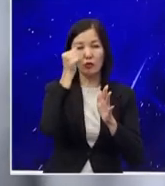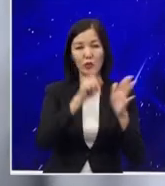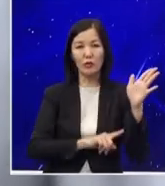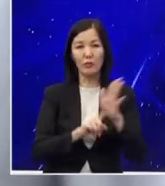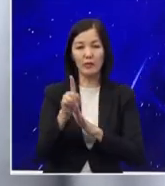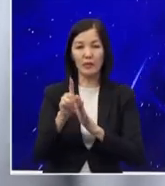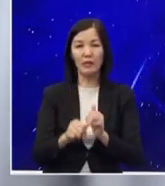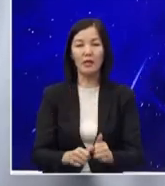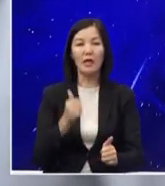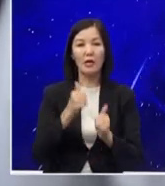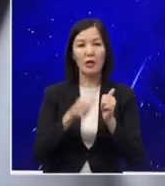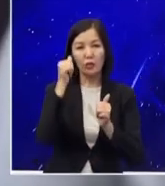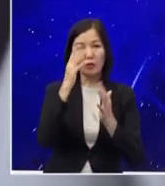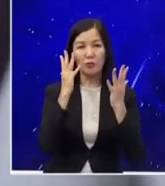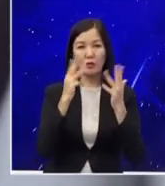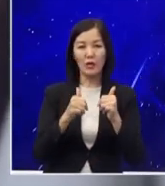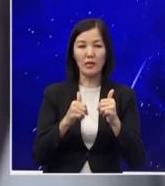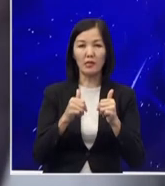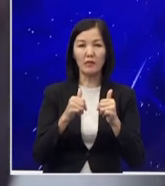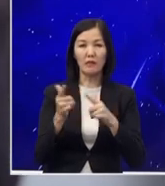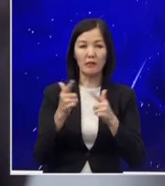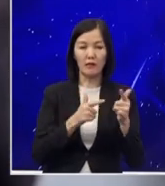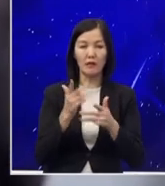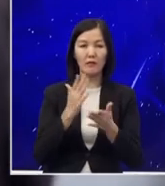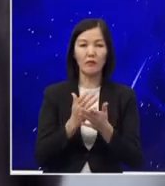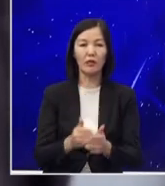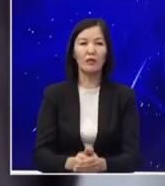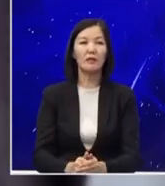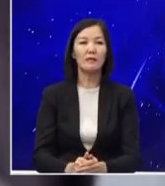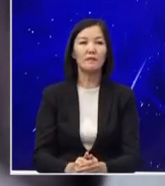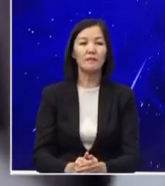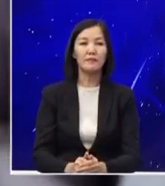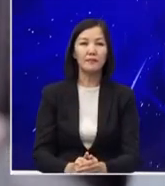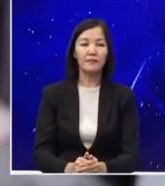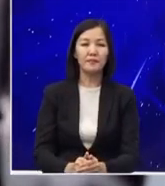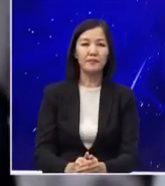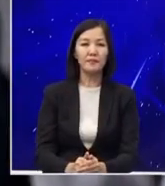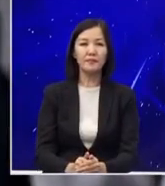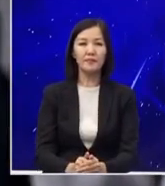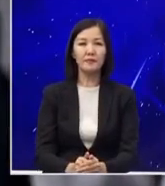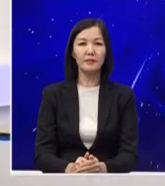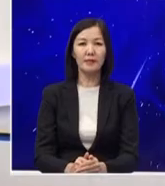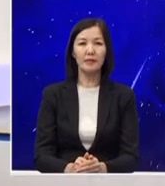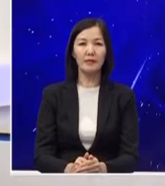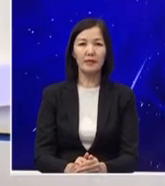екен. Топтаманы ғаламтор ақпараттарымен дайындаған Мадина Несіпбек, Жетісу телеарнасы.